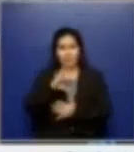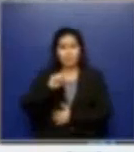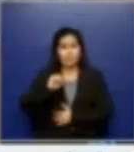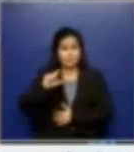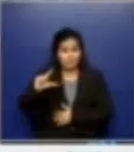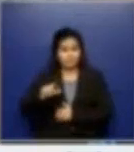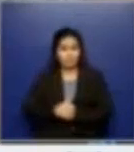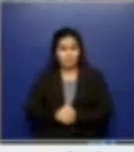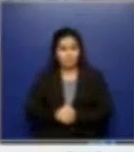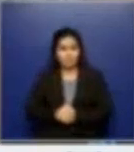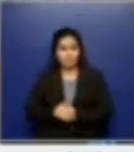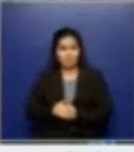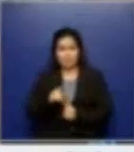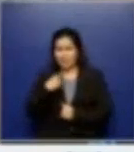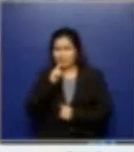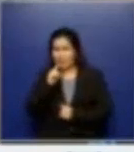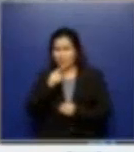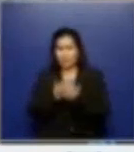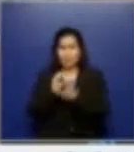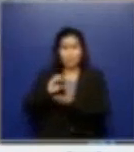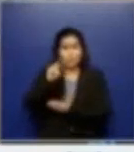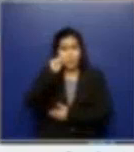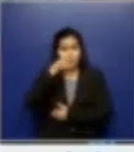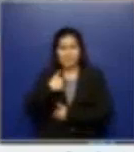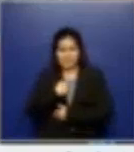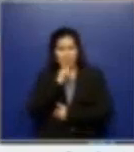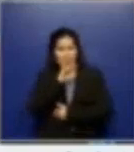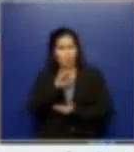ด่าว่าท่านไม่ลงทุนเรื่องน้ำผมก็จะช่วยเถียง